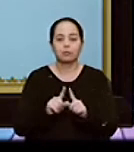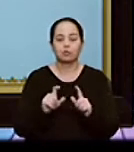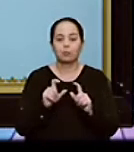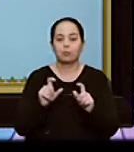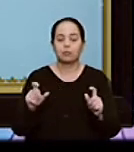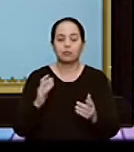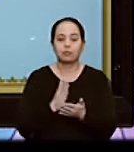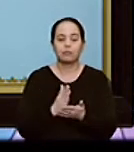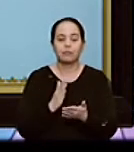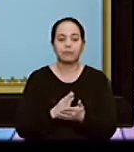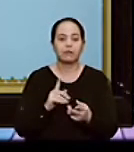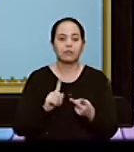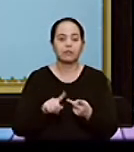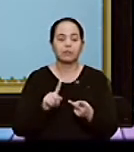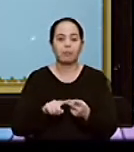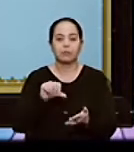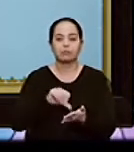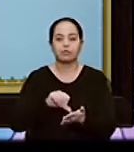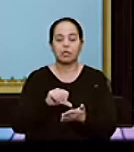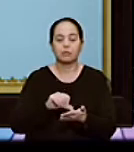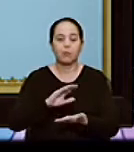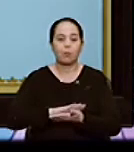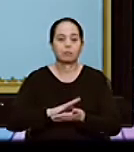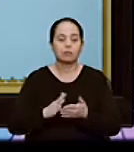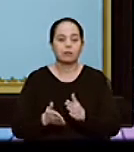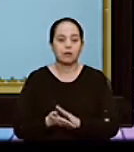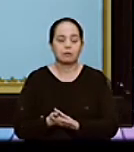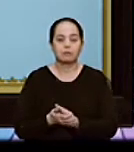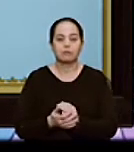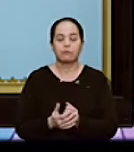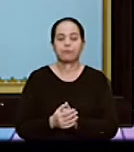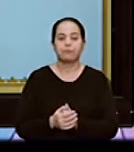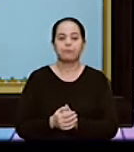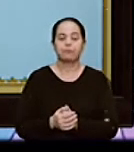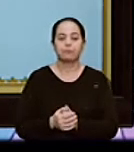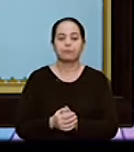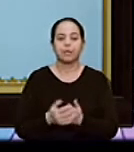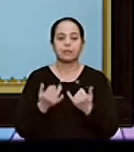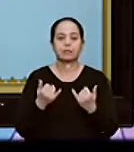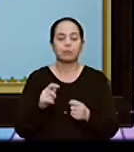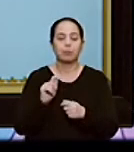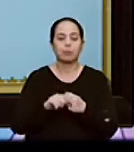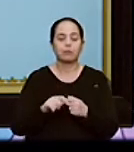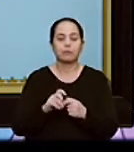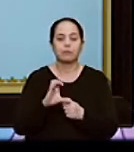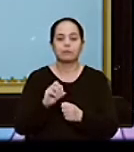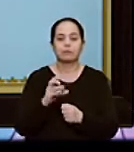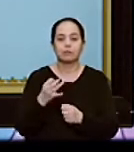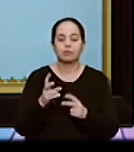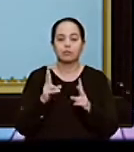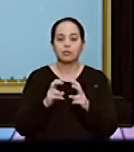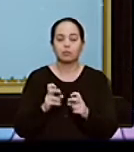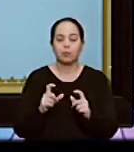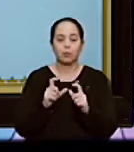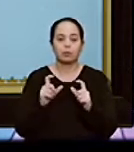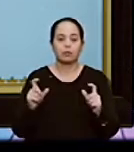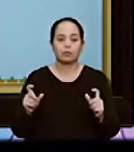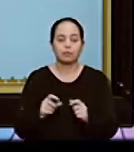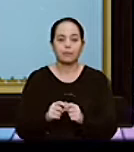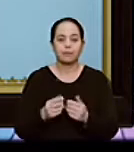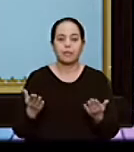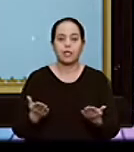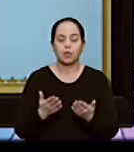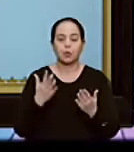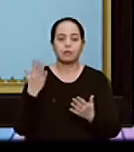значит предложение является второстепенным членом, обстоятельством. Теперь проверяем синтаксический разбор